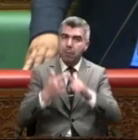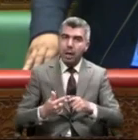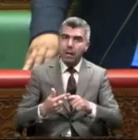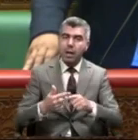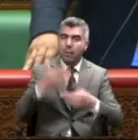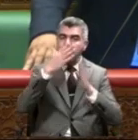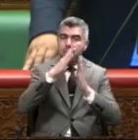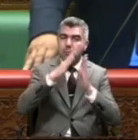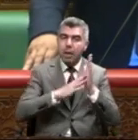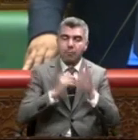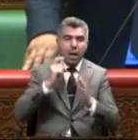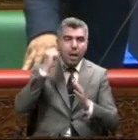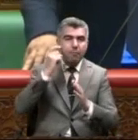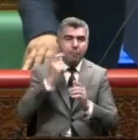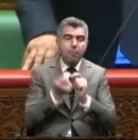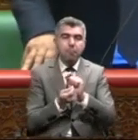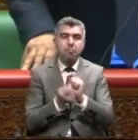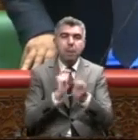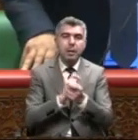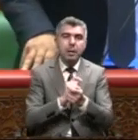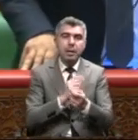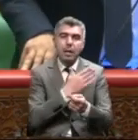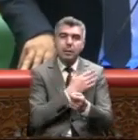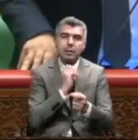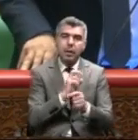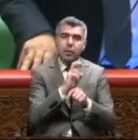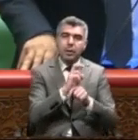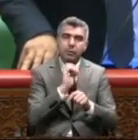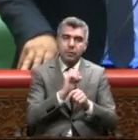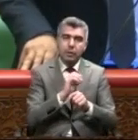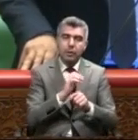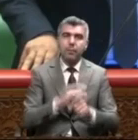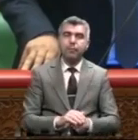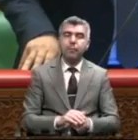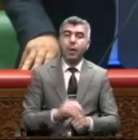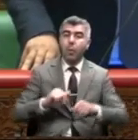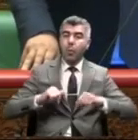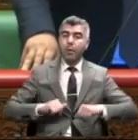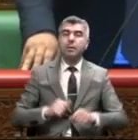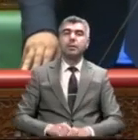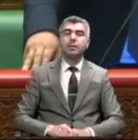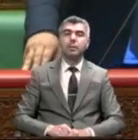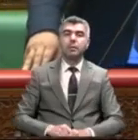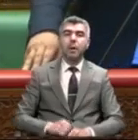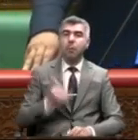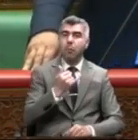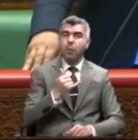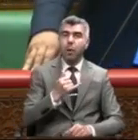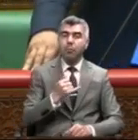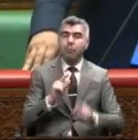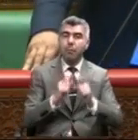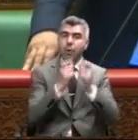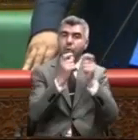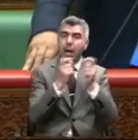من خلال التفكير في مراجعه نسبه الديون للاجيال القادمه السيد الوزير المحترم اننا كقطع خاص